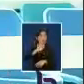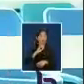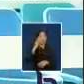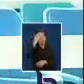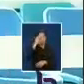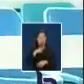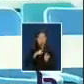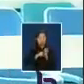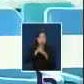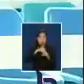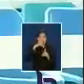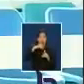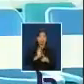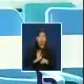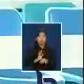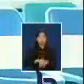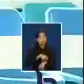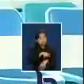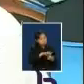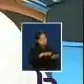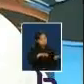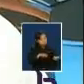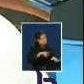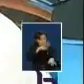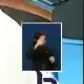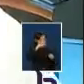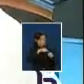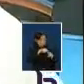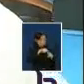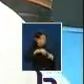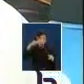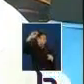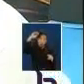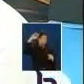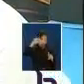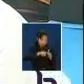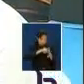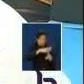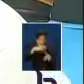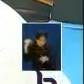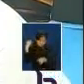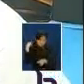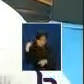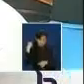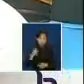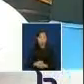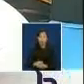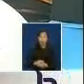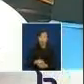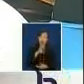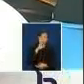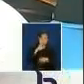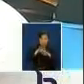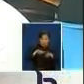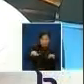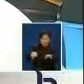ไปสู่ผู้ใหญ่มีโอกาสมากน้อยแค่ไหนฮะ ถึงเด็กเอาโรคไปให้ผู้ใหญ่ใช่ไหมคะถ้าดูตามเหตุผลเนี่ยนะคะมันก็เป็น